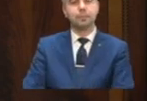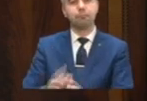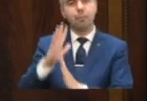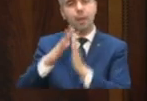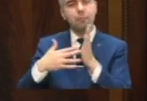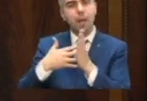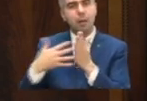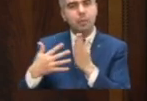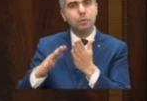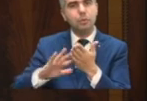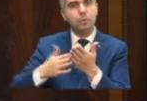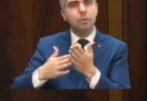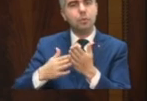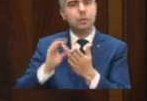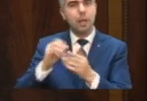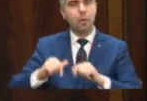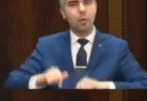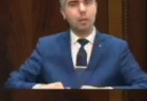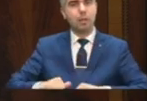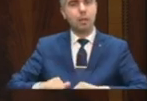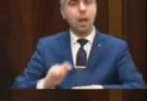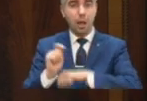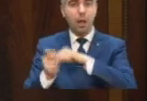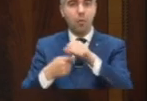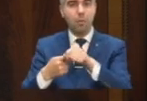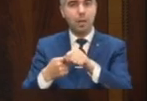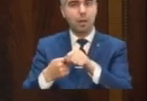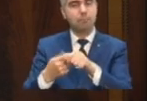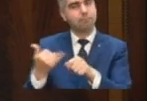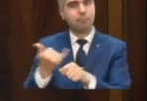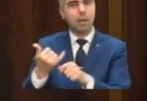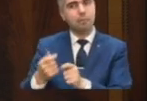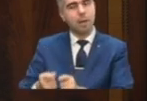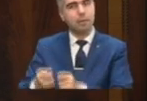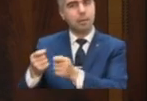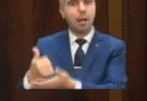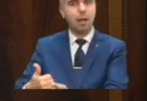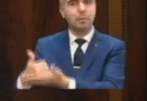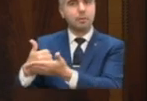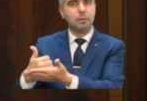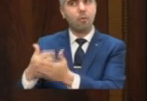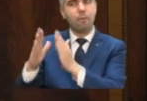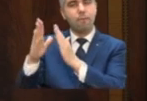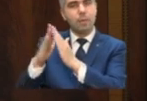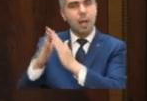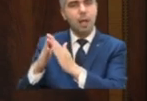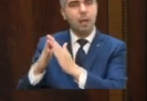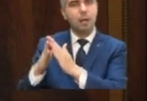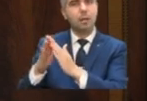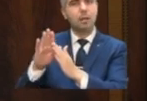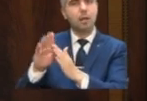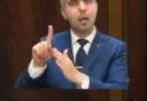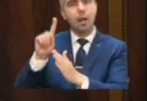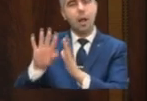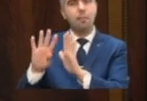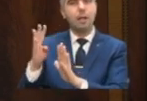اللي تكلمتوا عليها سيد الوزيره، ما جاش الوقت باش حتى البلديه تمشي لها هذه البرامج، السكن الاجتماعي، السكن الاقتصادي، السكن ديال